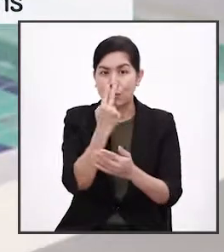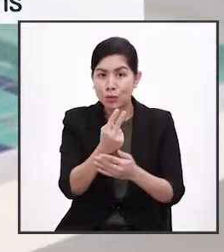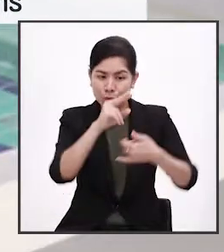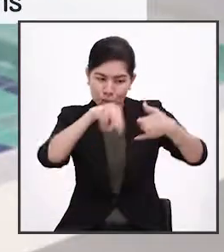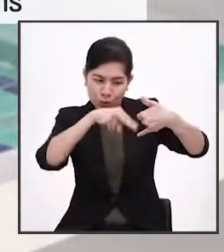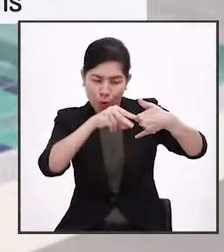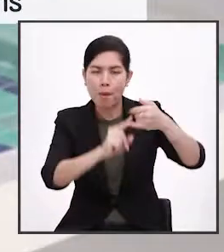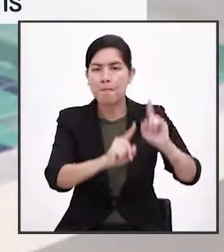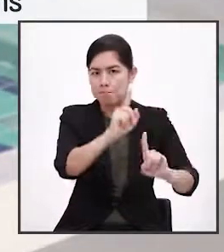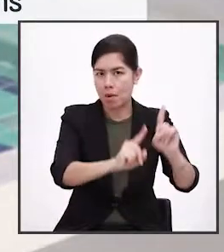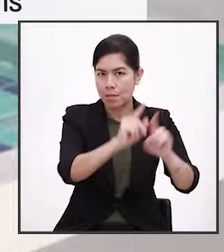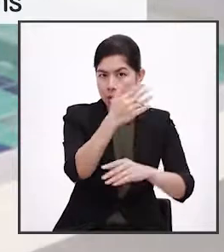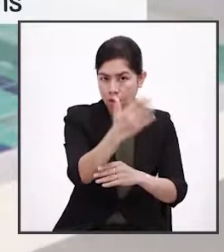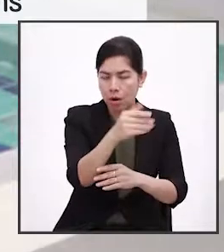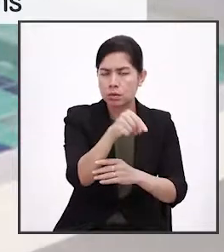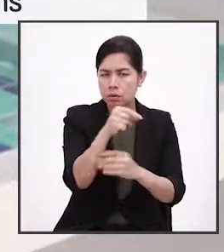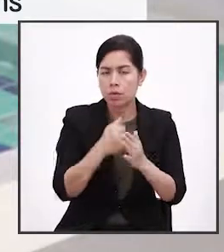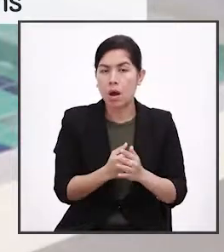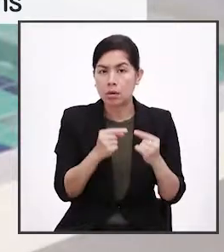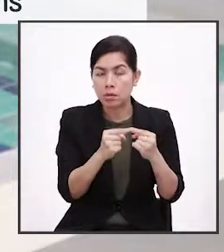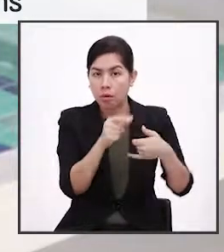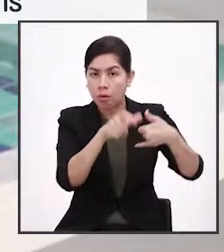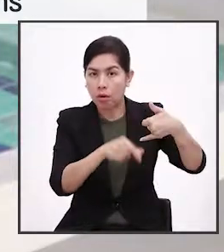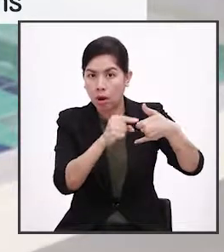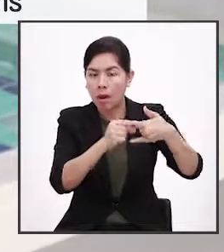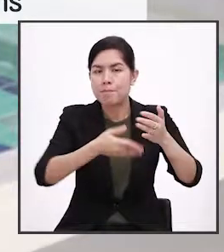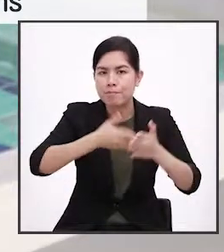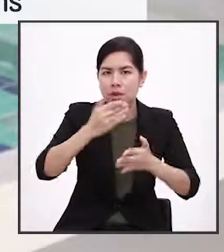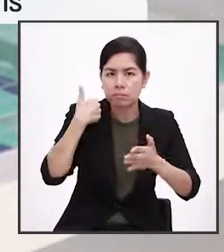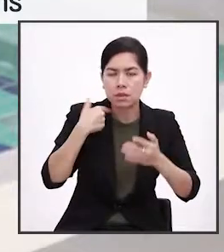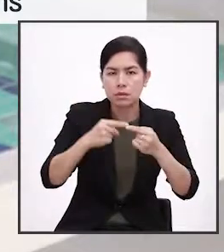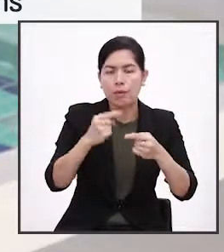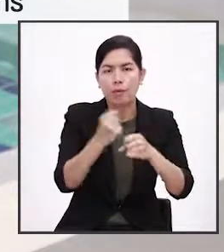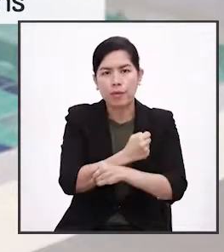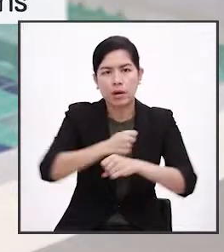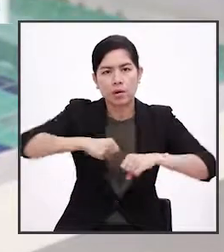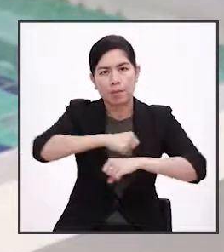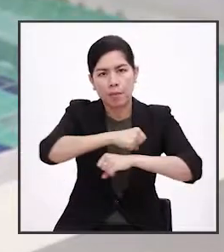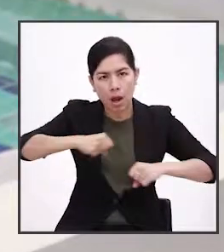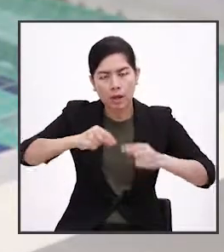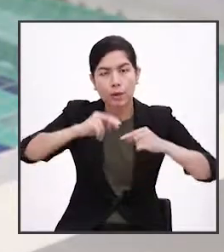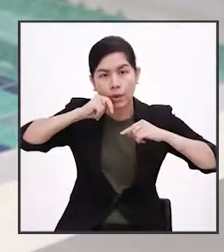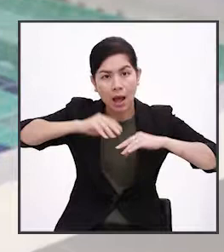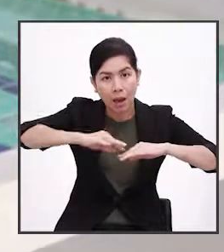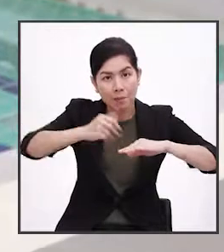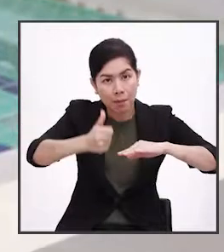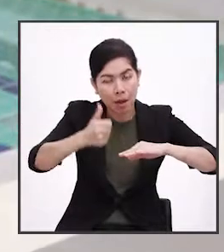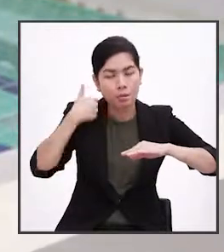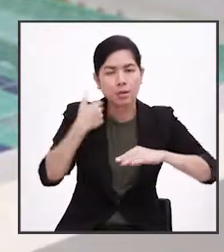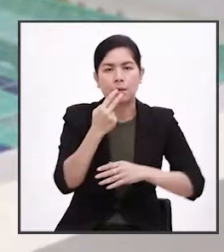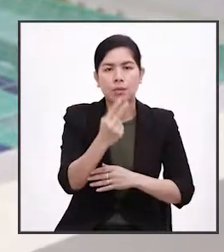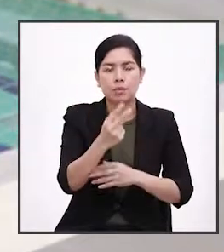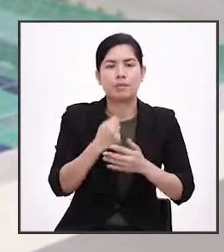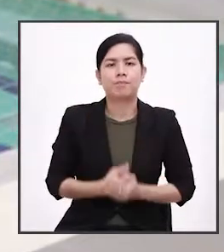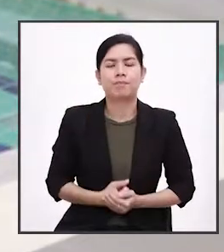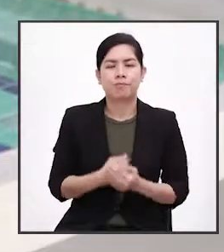กับแพทย์เวชศาสตร์ฟื้นฟูเพื่อประเมินว่ากายภาพบำบัดในน้ำหรือเรียกว่าทาราบำบัดเหมาะสมกับผู้ป่วยคนนั้นหรือไม่สาม